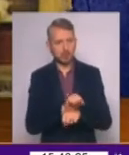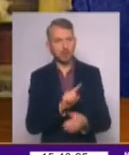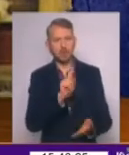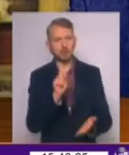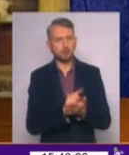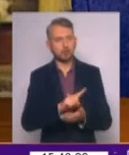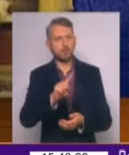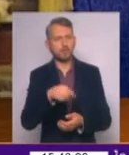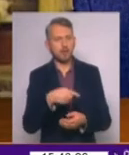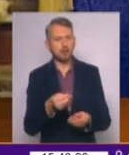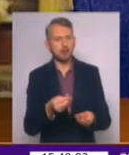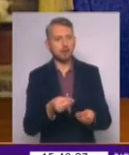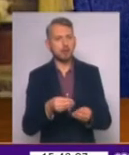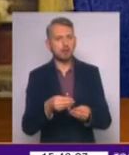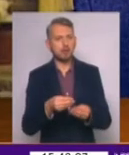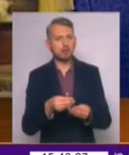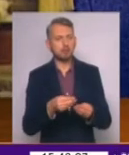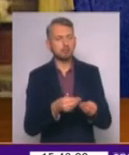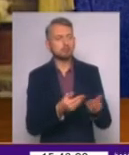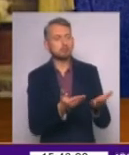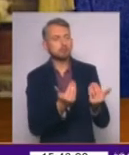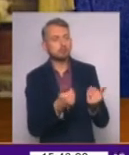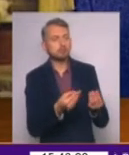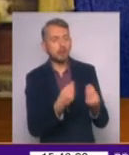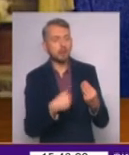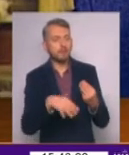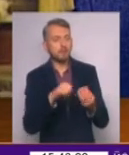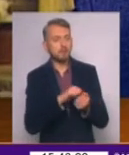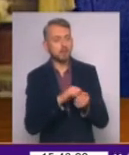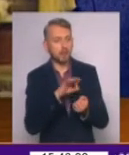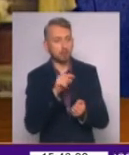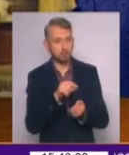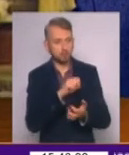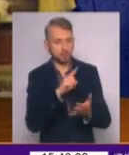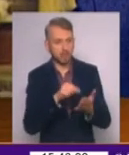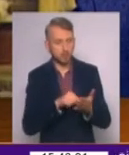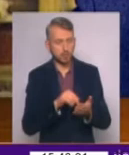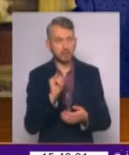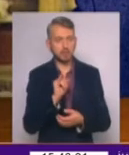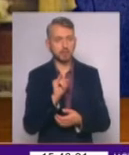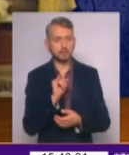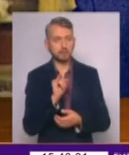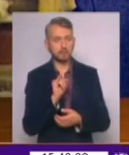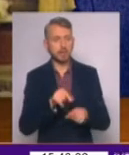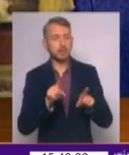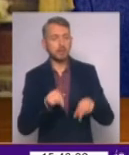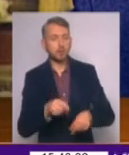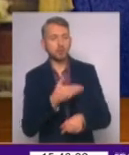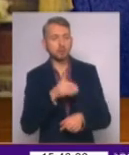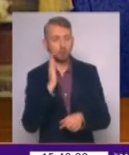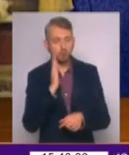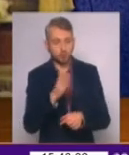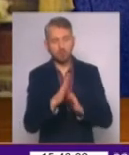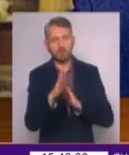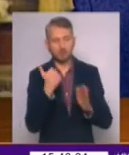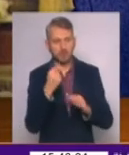зобов'язали надати заявника всі матеріали, які в нього є по цьому. І також ми будемо